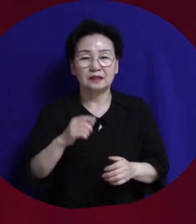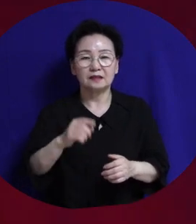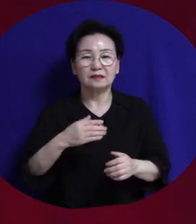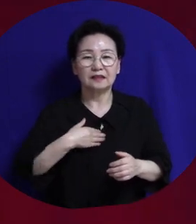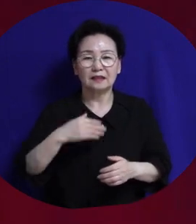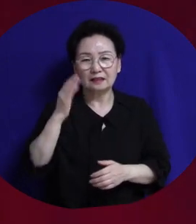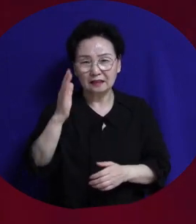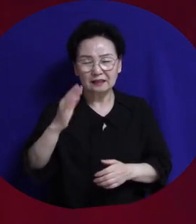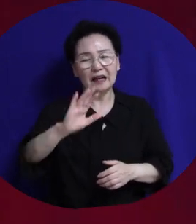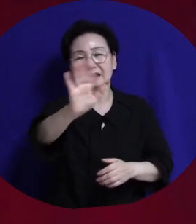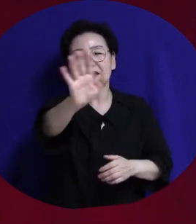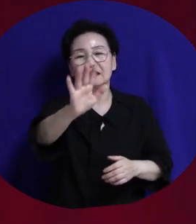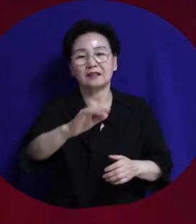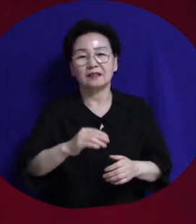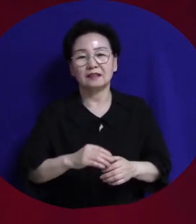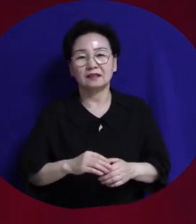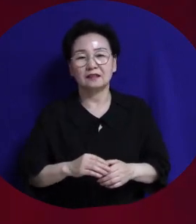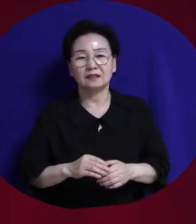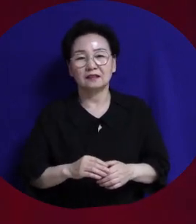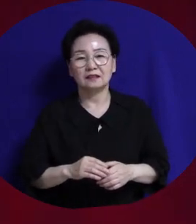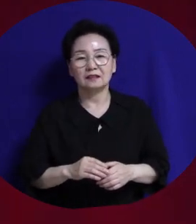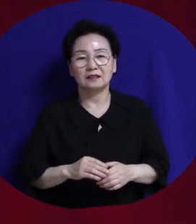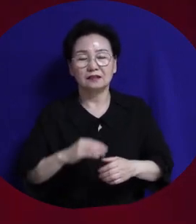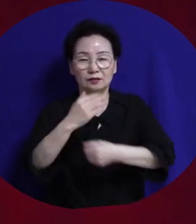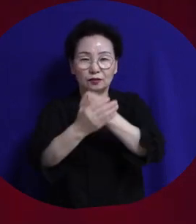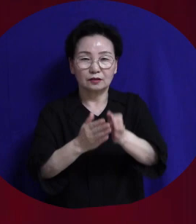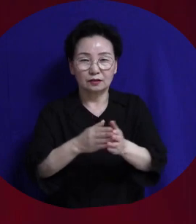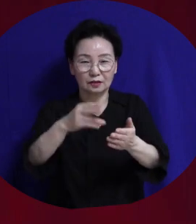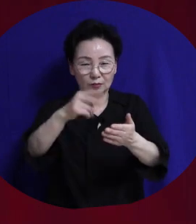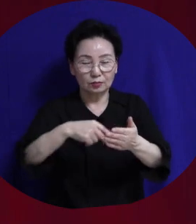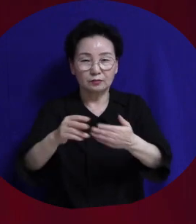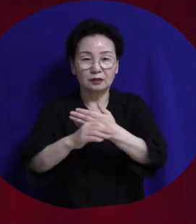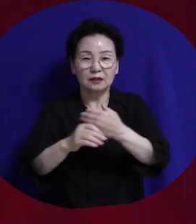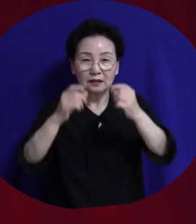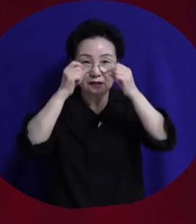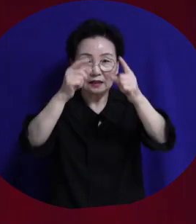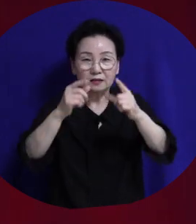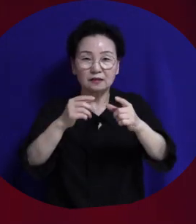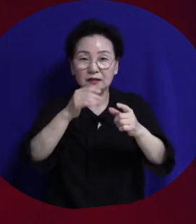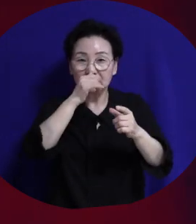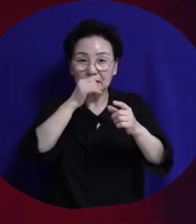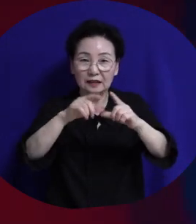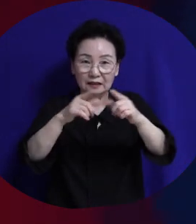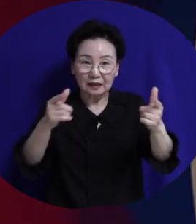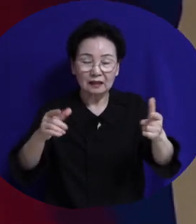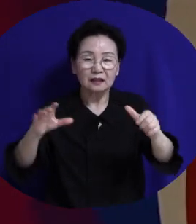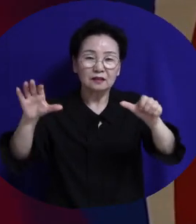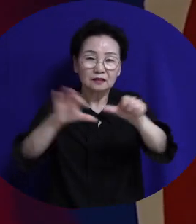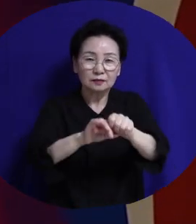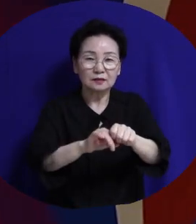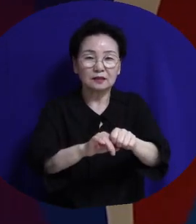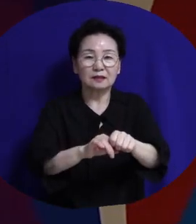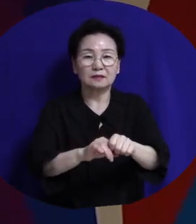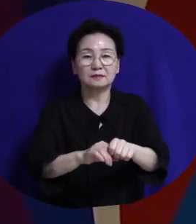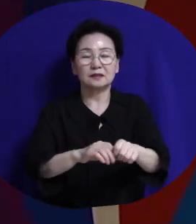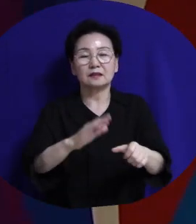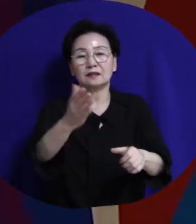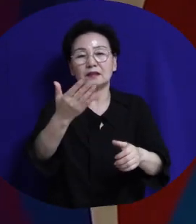이건 내 얘기가 아닙니다. 성경에 깨어있지 않으면 덫에 걸린다고 얘기한 걸 여러분들이 깨달아야